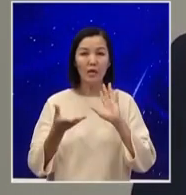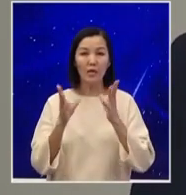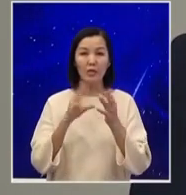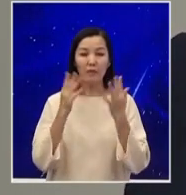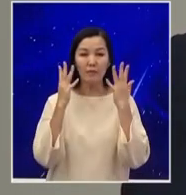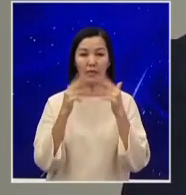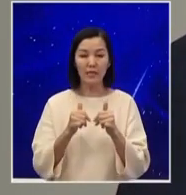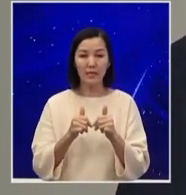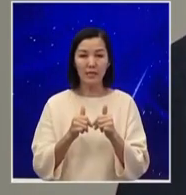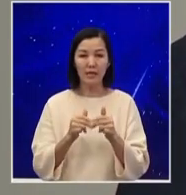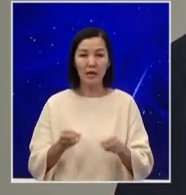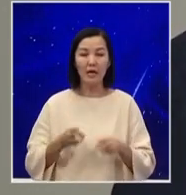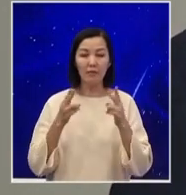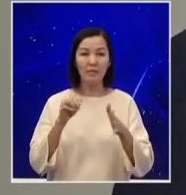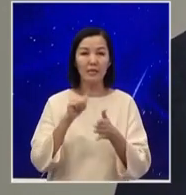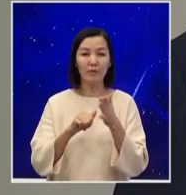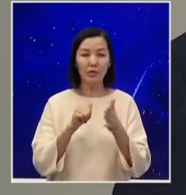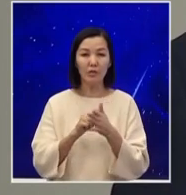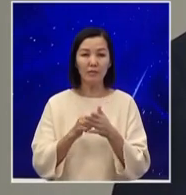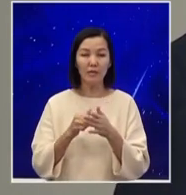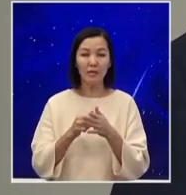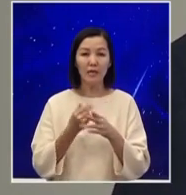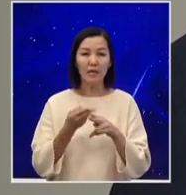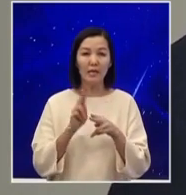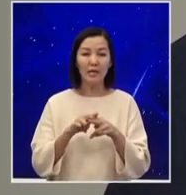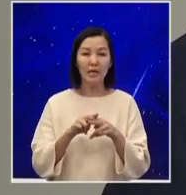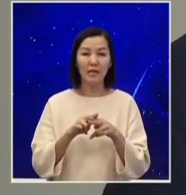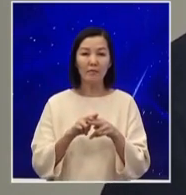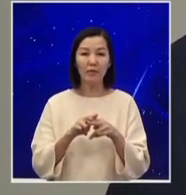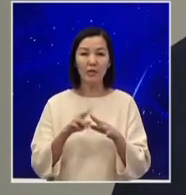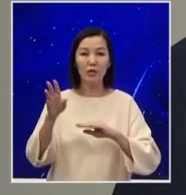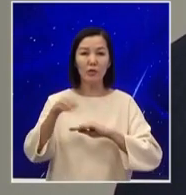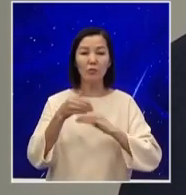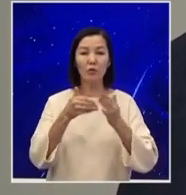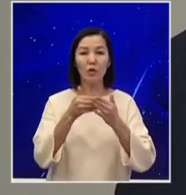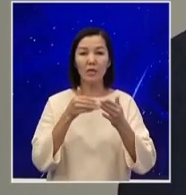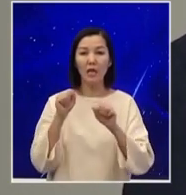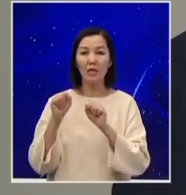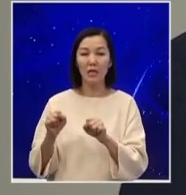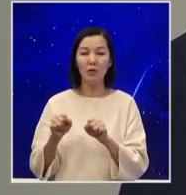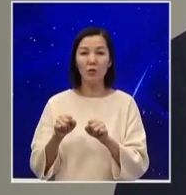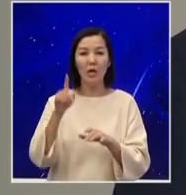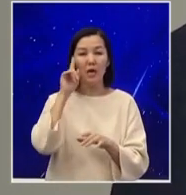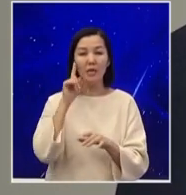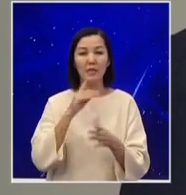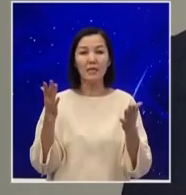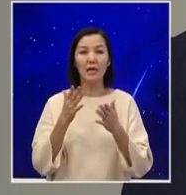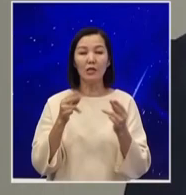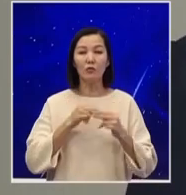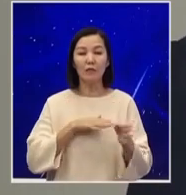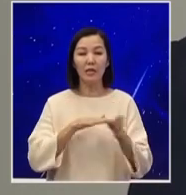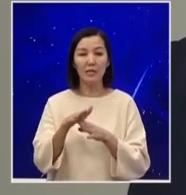статистика, тиккана комиссан салдарнымиз, ен алдымен осы сувалишен кортын алдынау бақытында елімізде қандай жұмыстар атқарып жатыр,